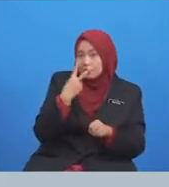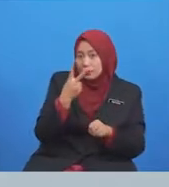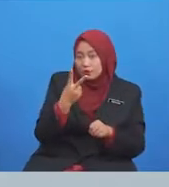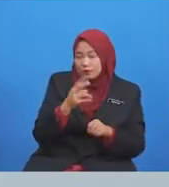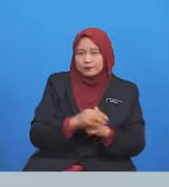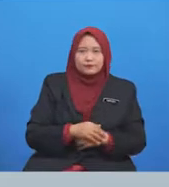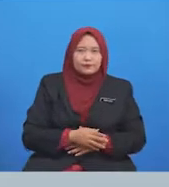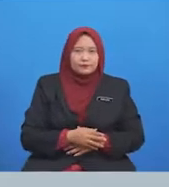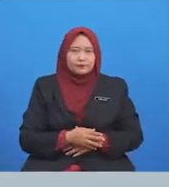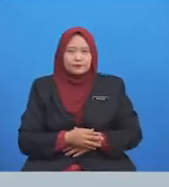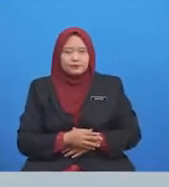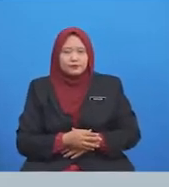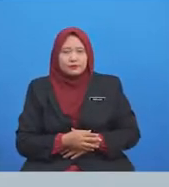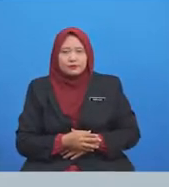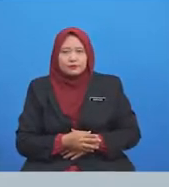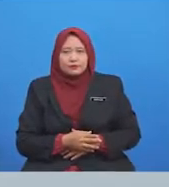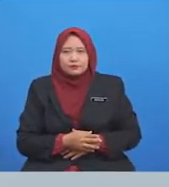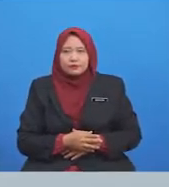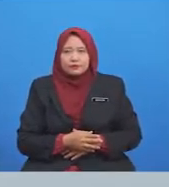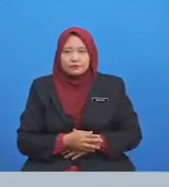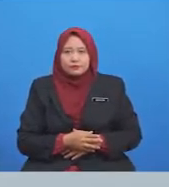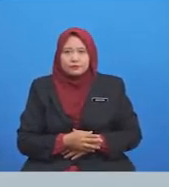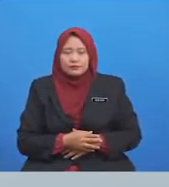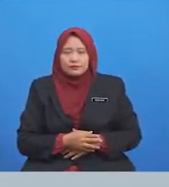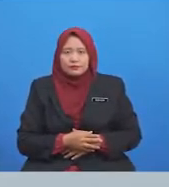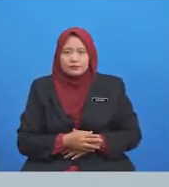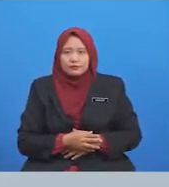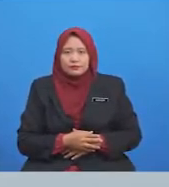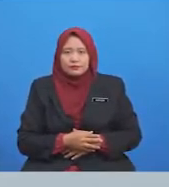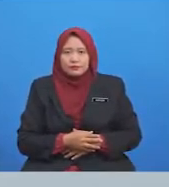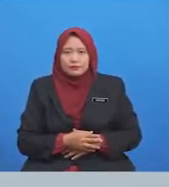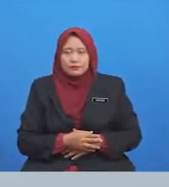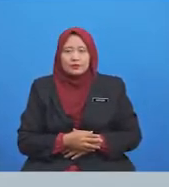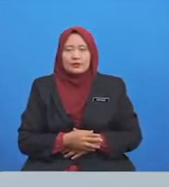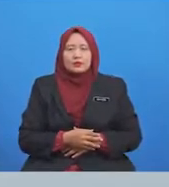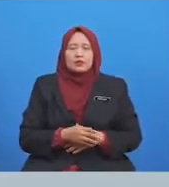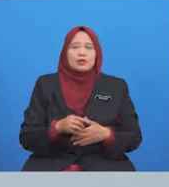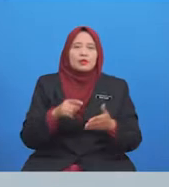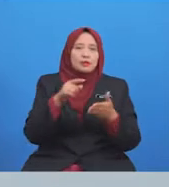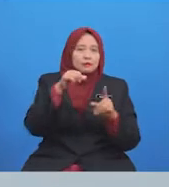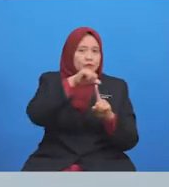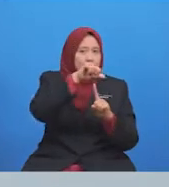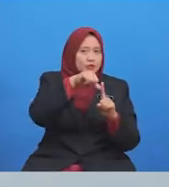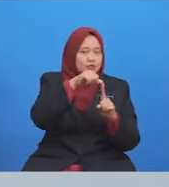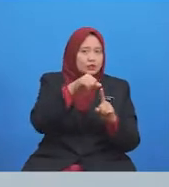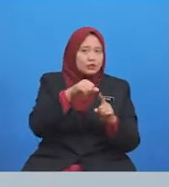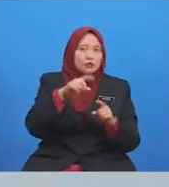terhadap kedudukan titik A apabila bulatan tersebut bergerak?